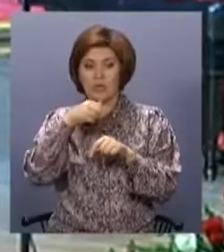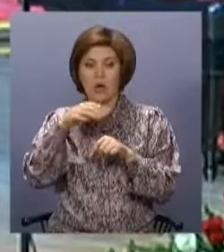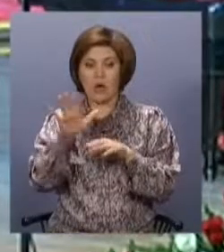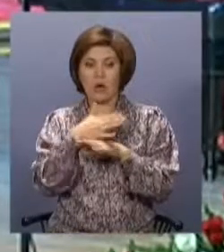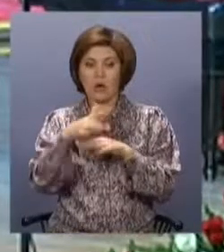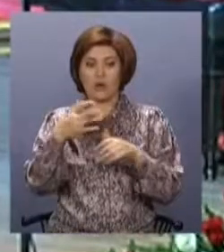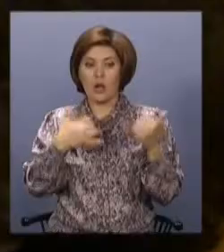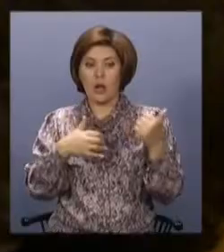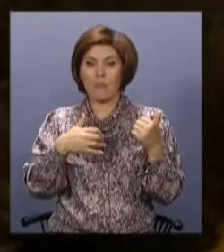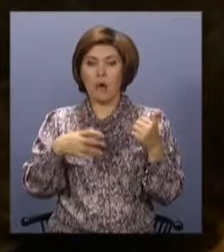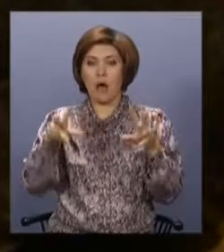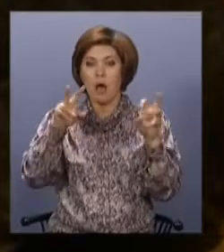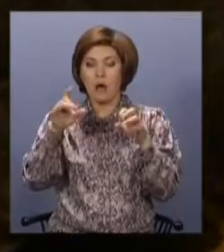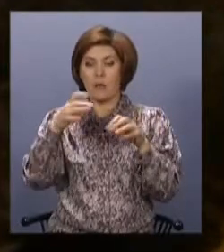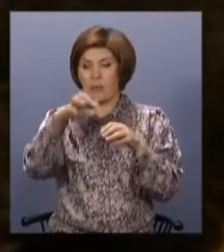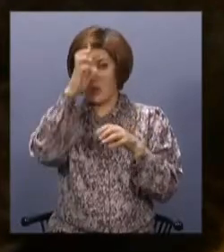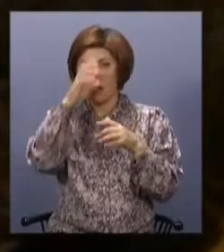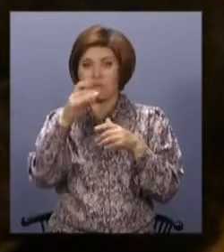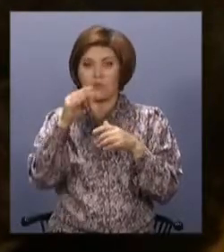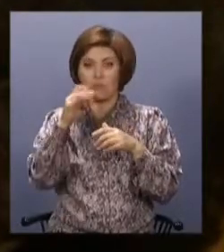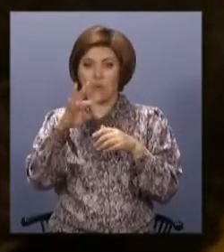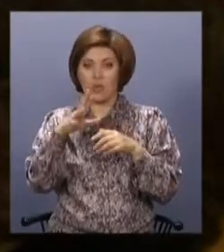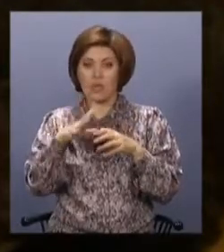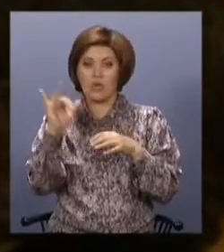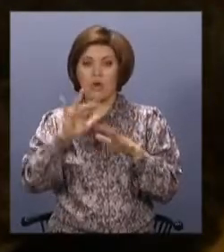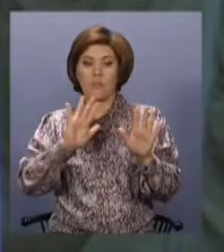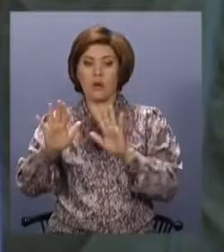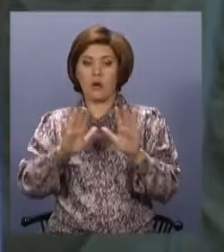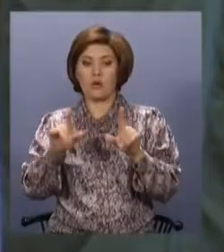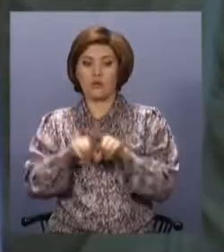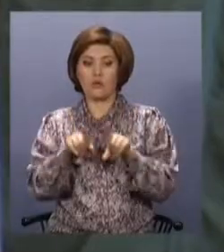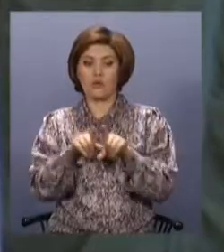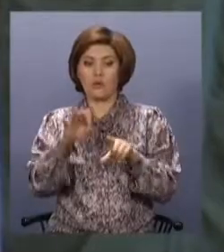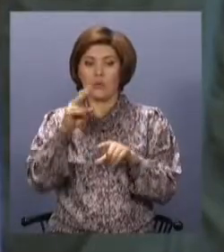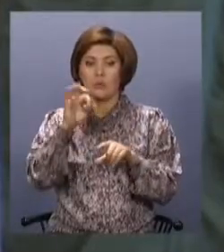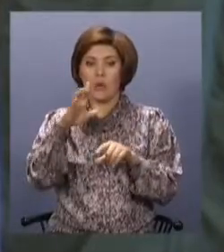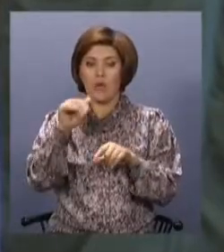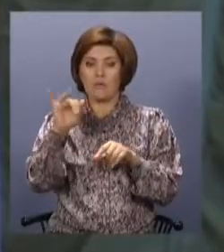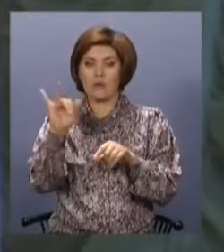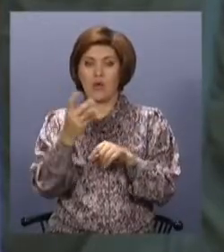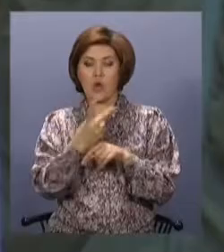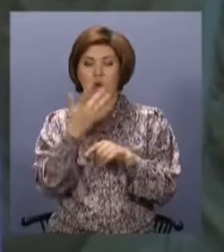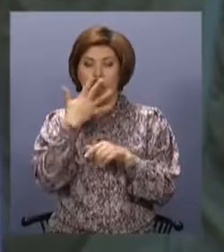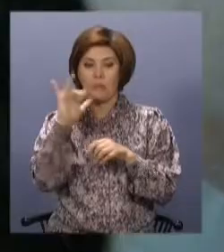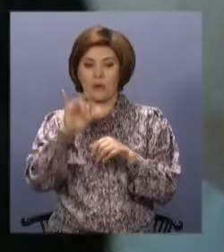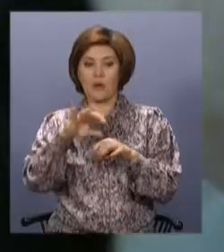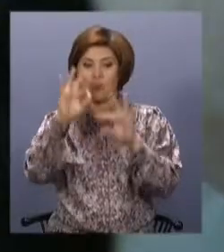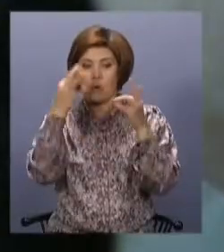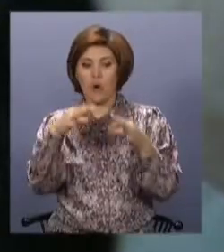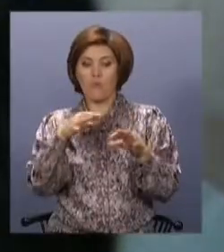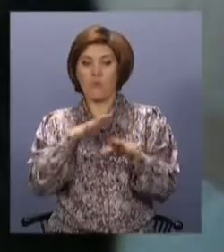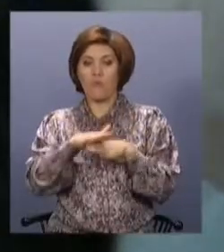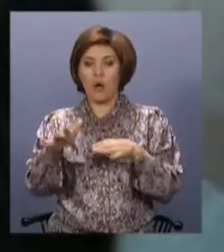Жамбыл атындағы мемлекеттік филармонияда Ирина және халықаралық байқаулардың лауреаты Гүлжан Өзденбаева екеуі шетелдік шығармаларды